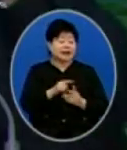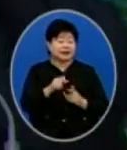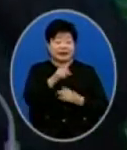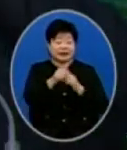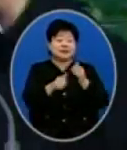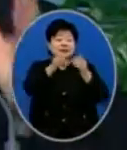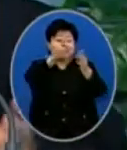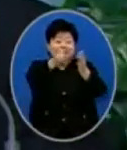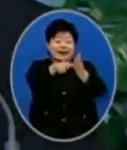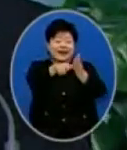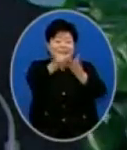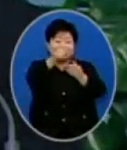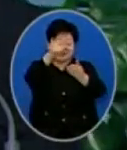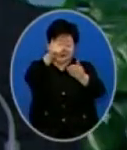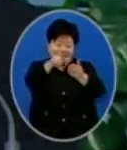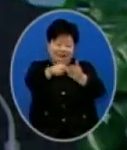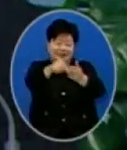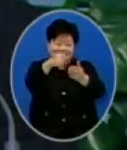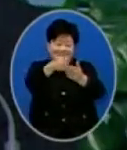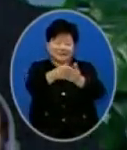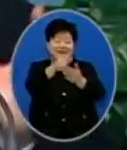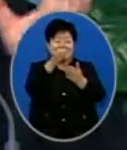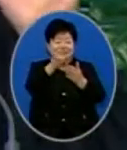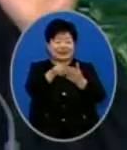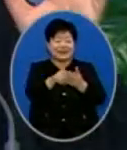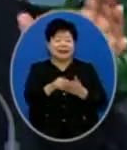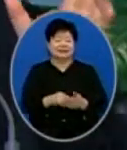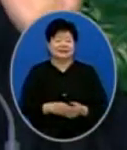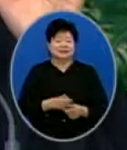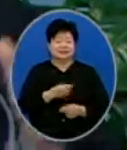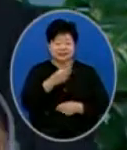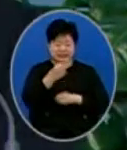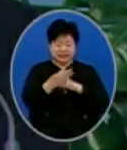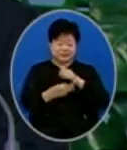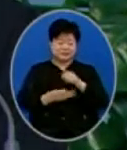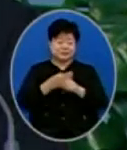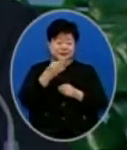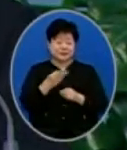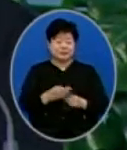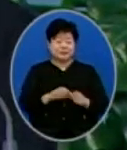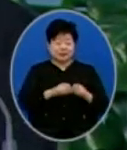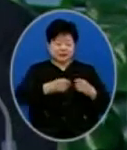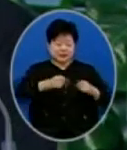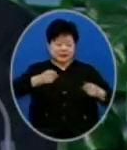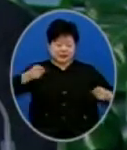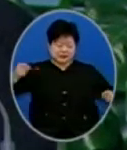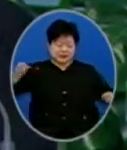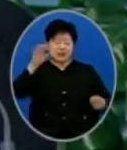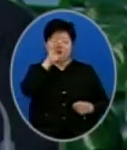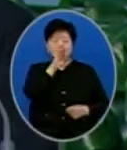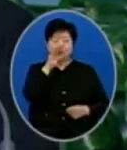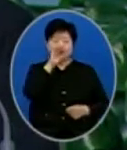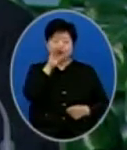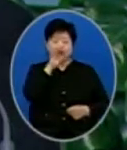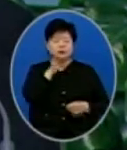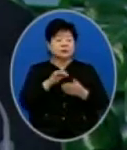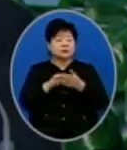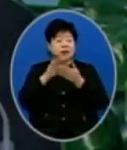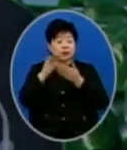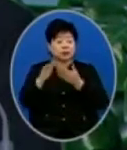하나님이 정하신 때 하나님의 정하실 때는 13년이란 긴긴 연단을 통과하고